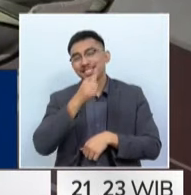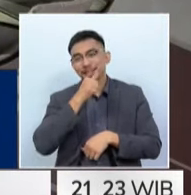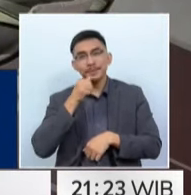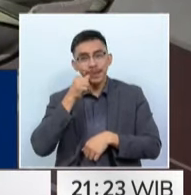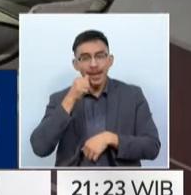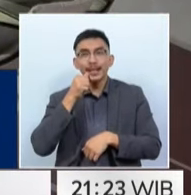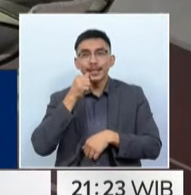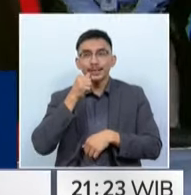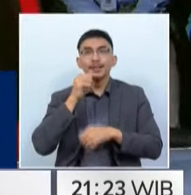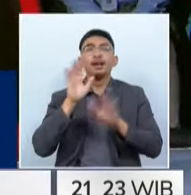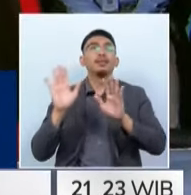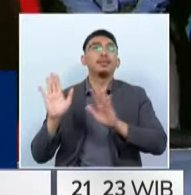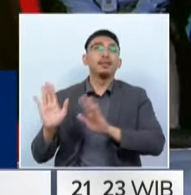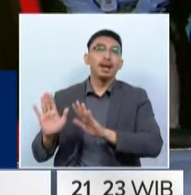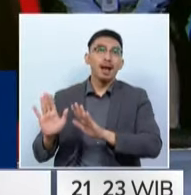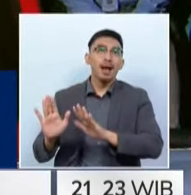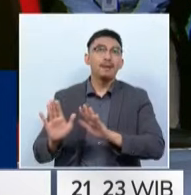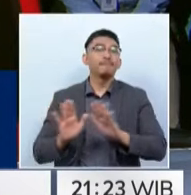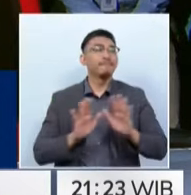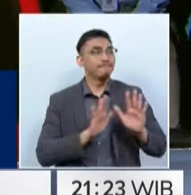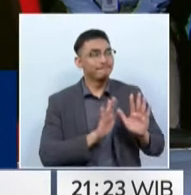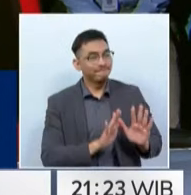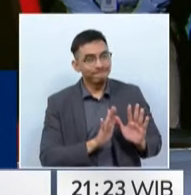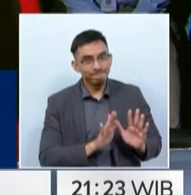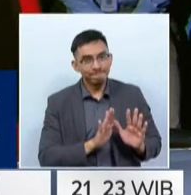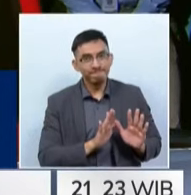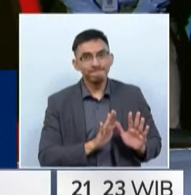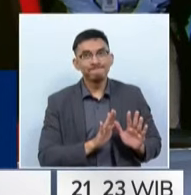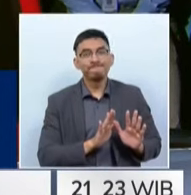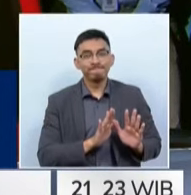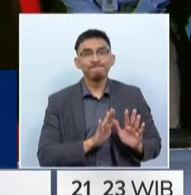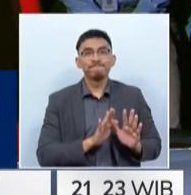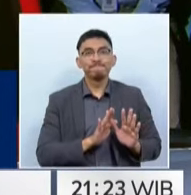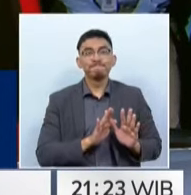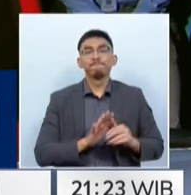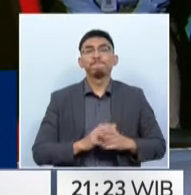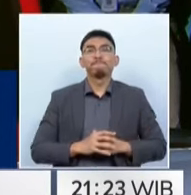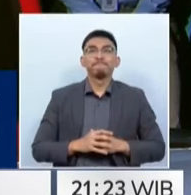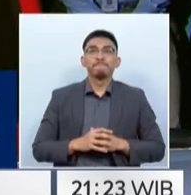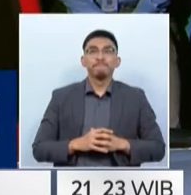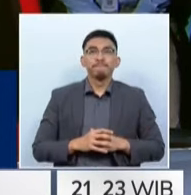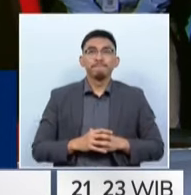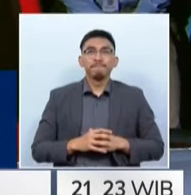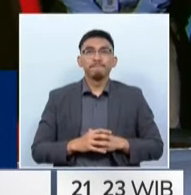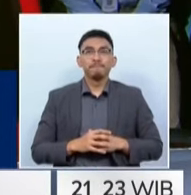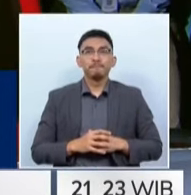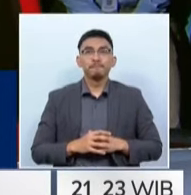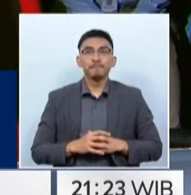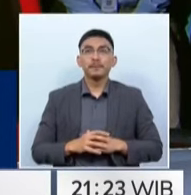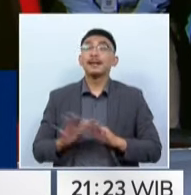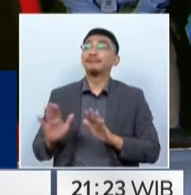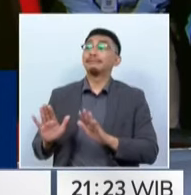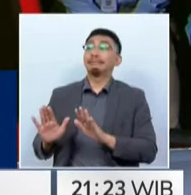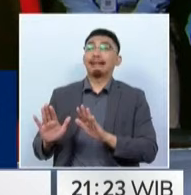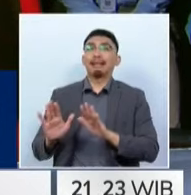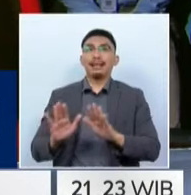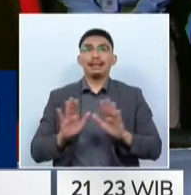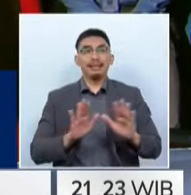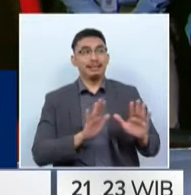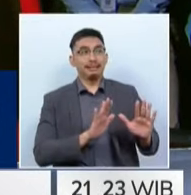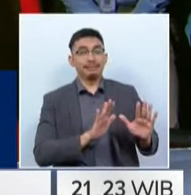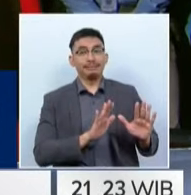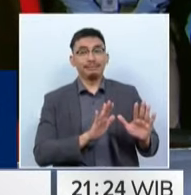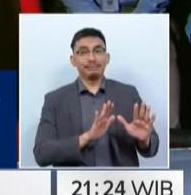mohon tenang bapak dan ibu mohon tenang mohon tenang mohon tenang tenang dulu yuk supaya kita bisa lanjutkan